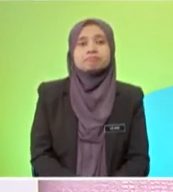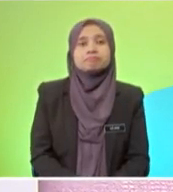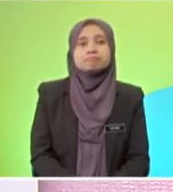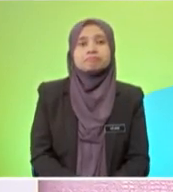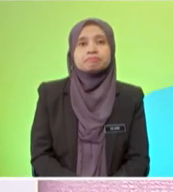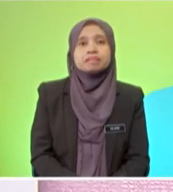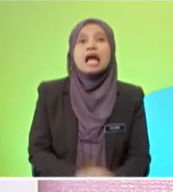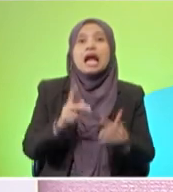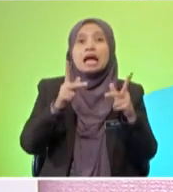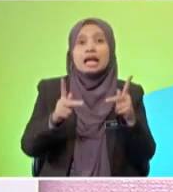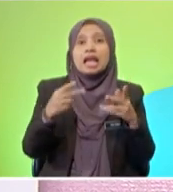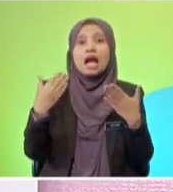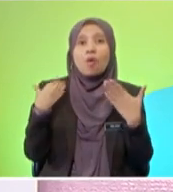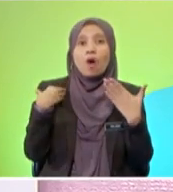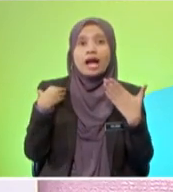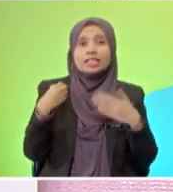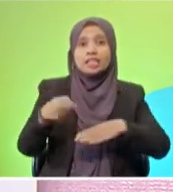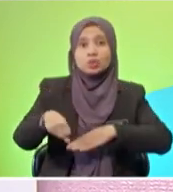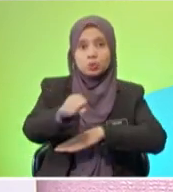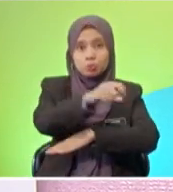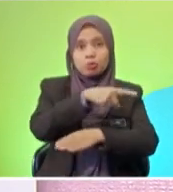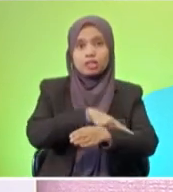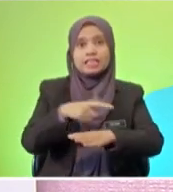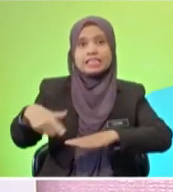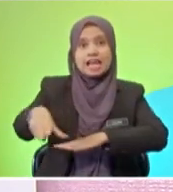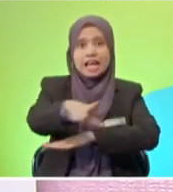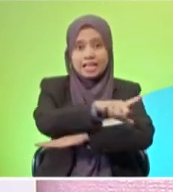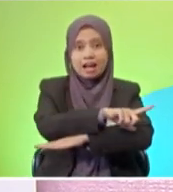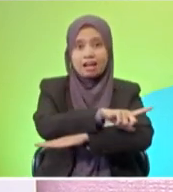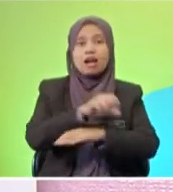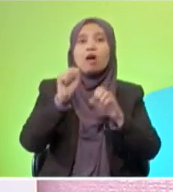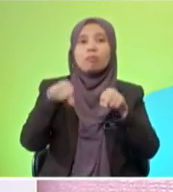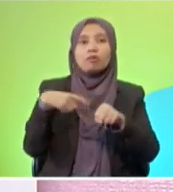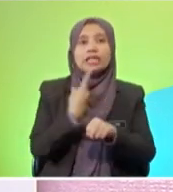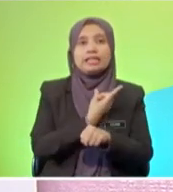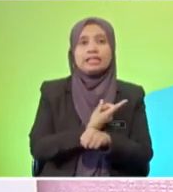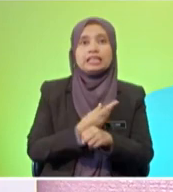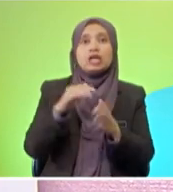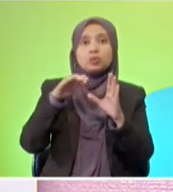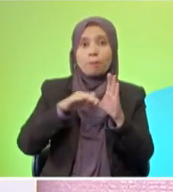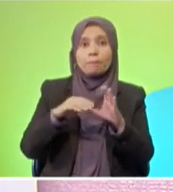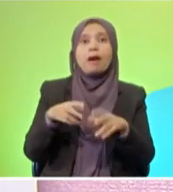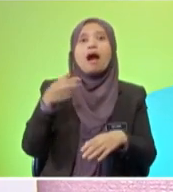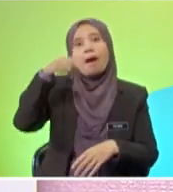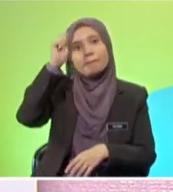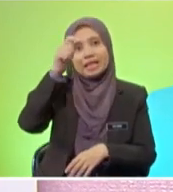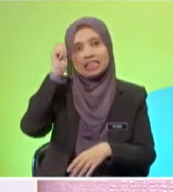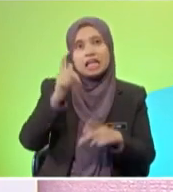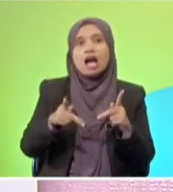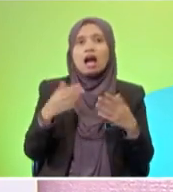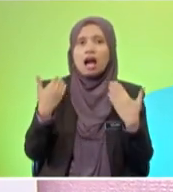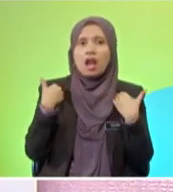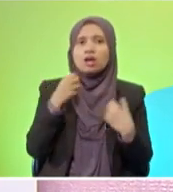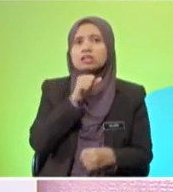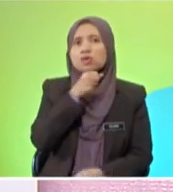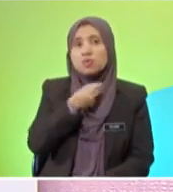Kalau ada sumur di ladang boleh kita menumpang mandi Kalau ada umur yang panjang